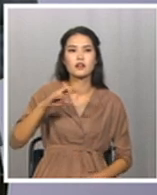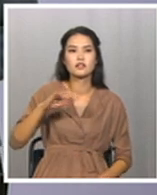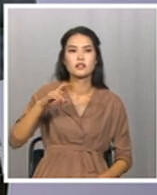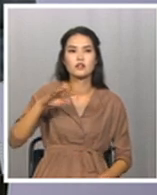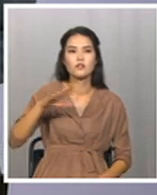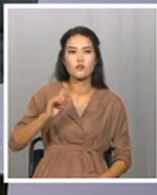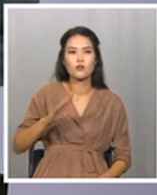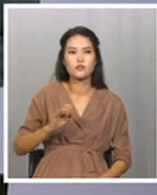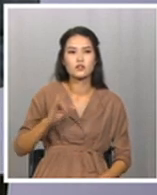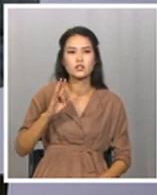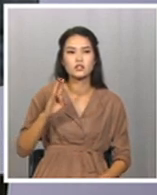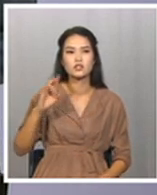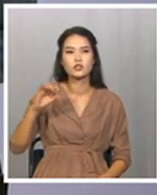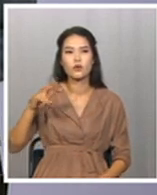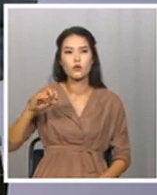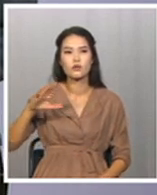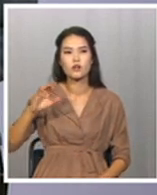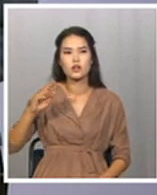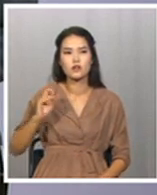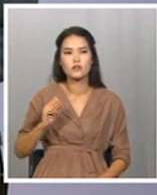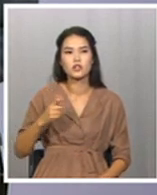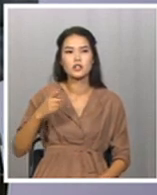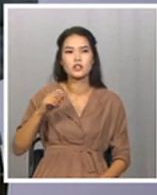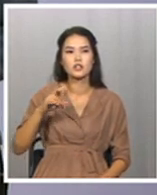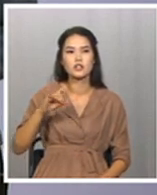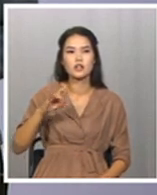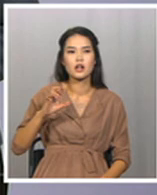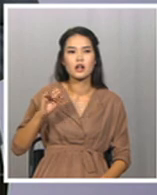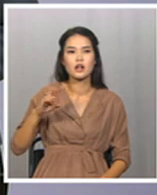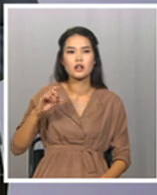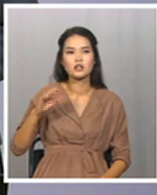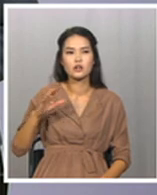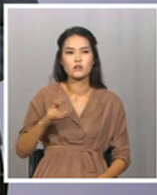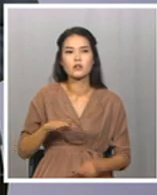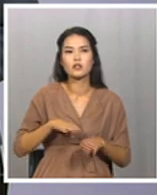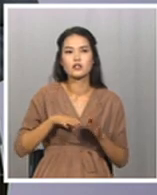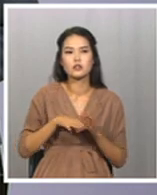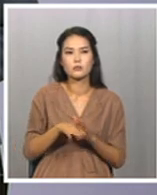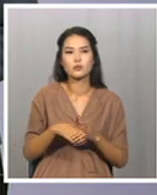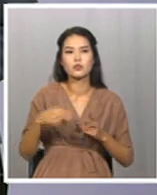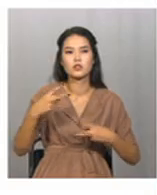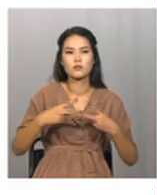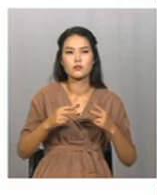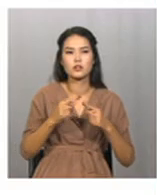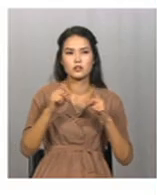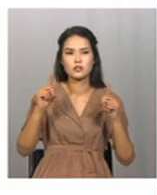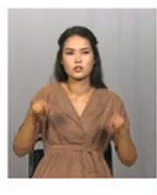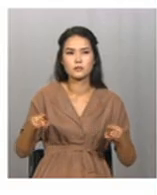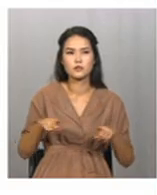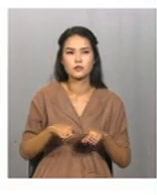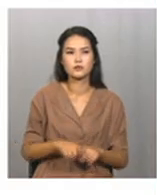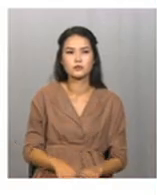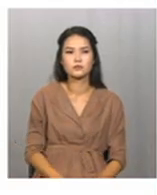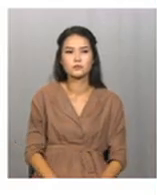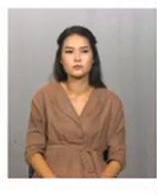Львович, Николай Николаевич и генерал Аносов? Заполните сравнительную таблицу.